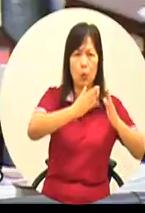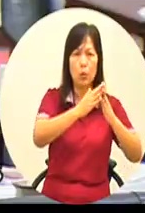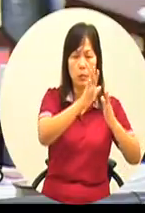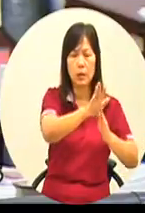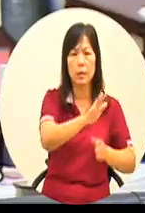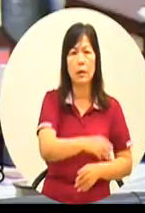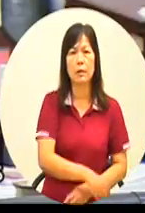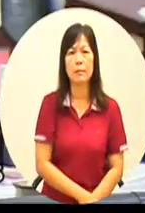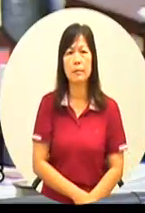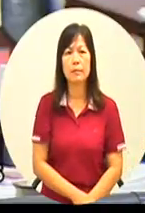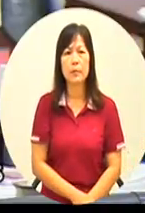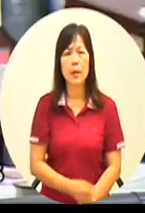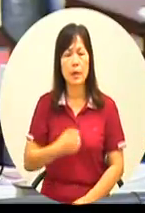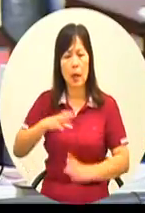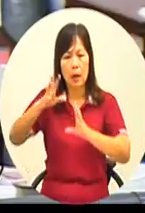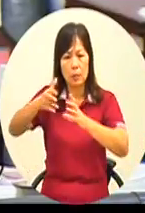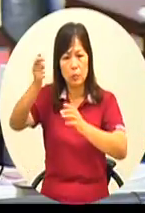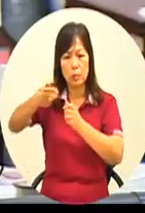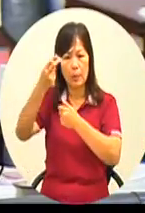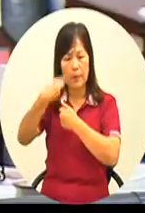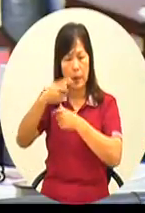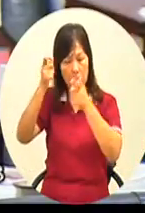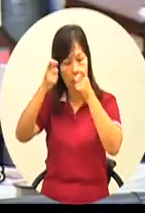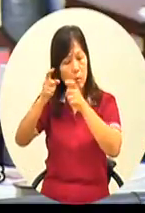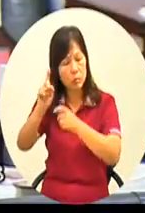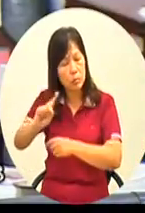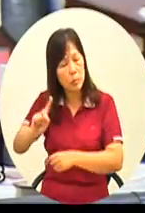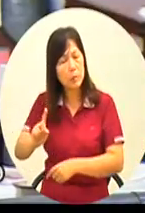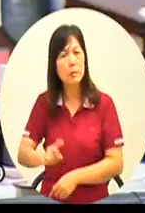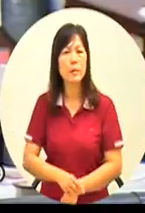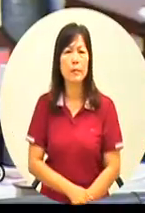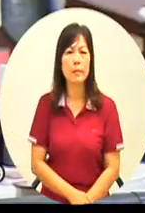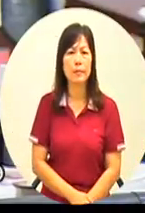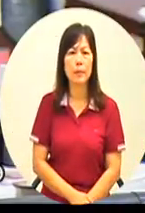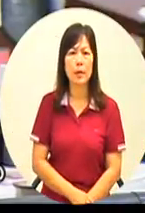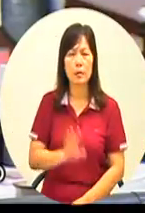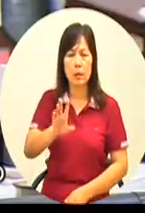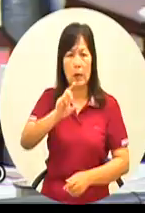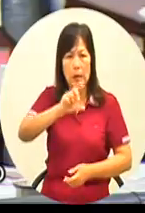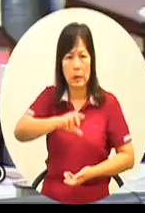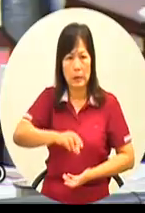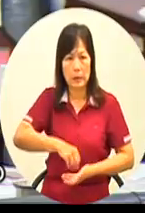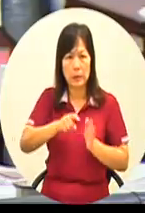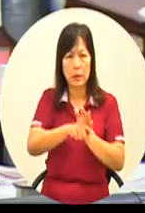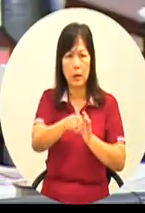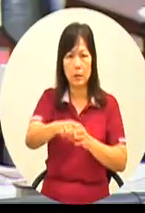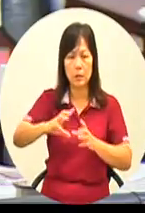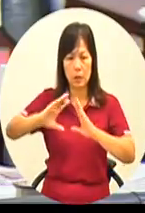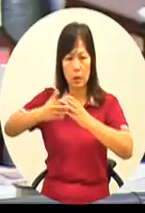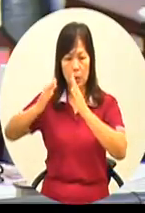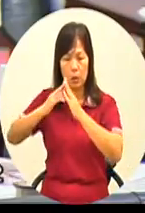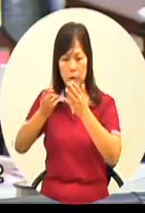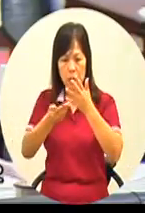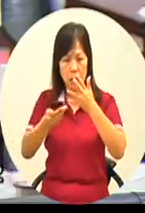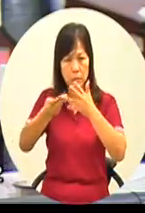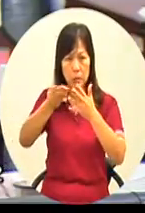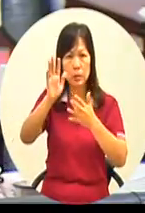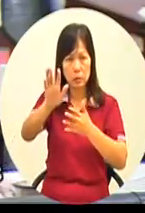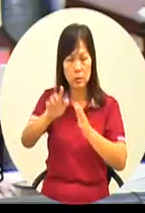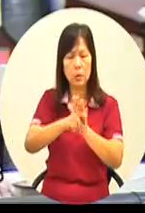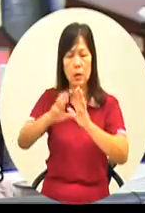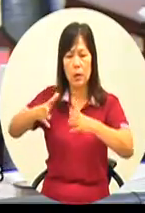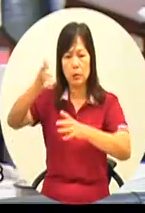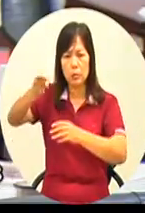什么总统要点名高雄呢？其实特别提到新南向政策不仅是国家的层级了，哈，总统有这样